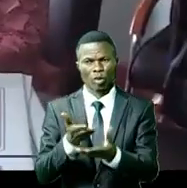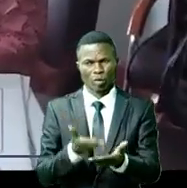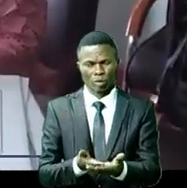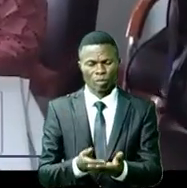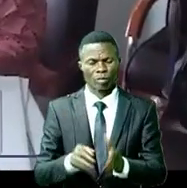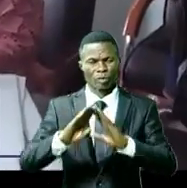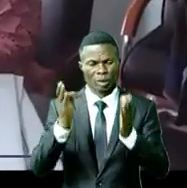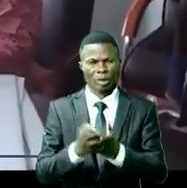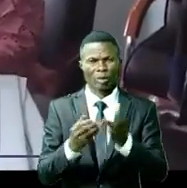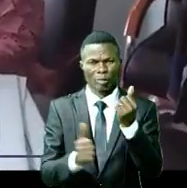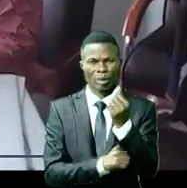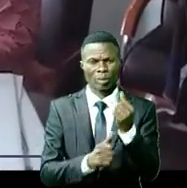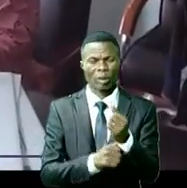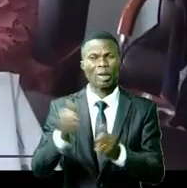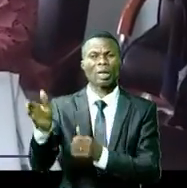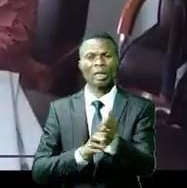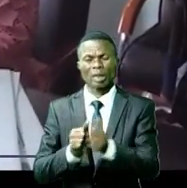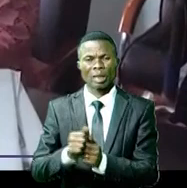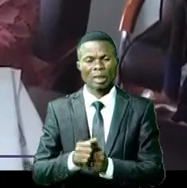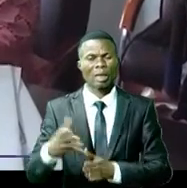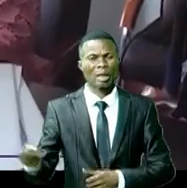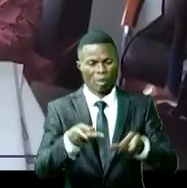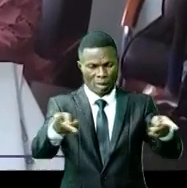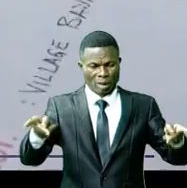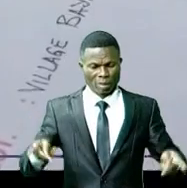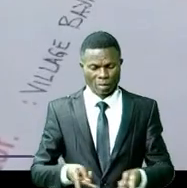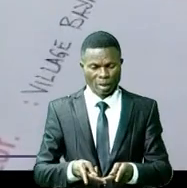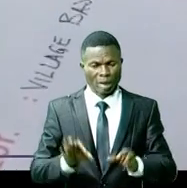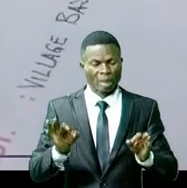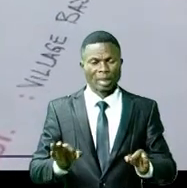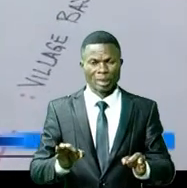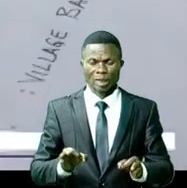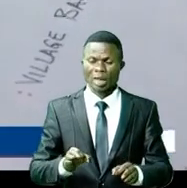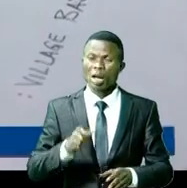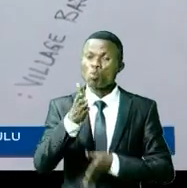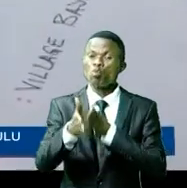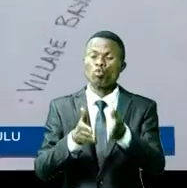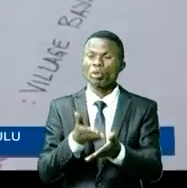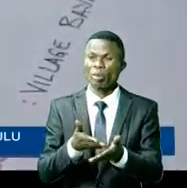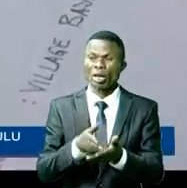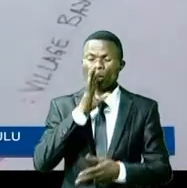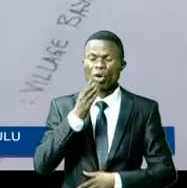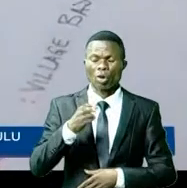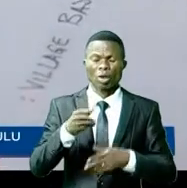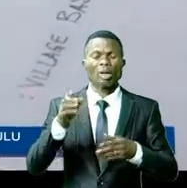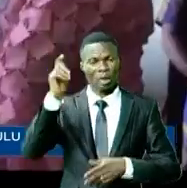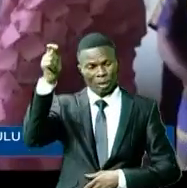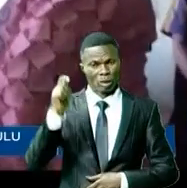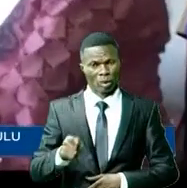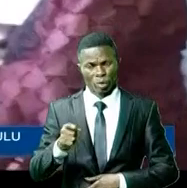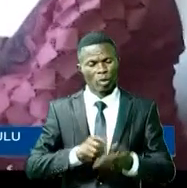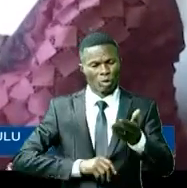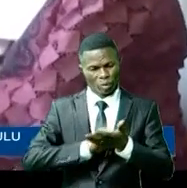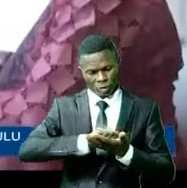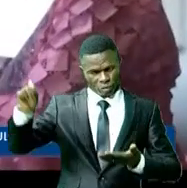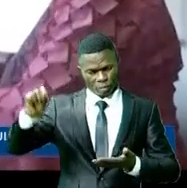Toute personne ayant spolié ou acquise un lopin de terre dans ces sites de la ferme militaire de Baya sera